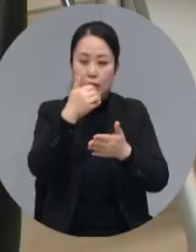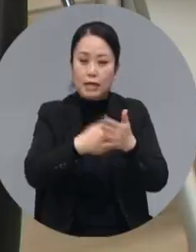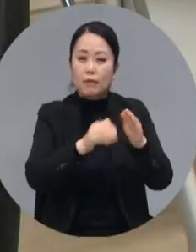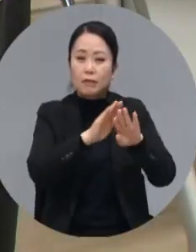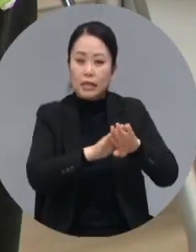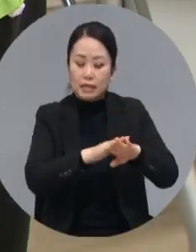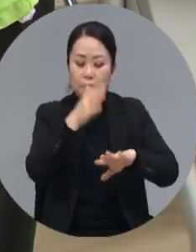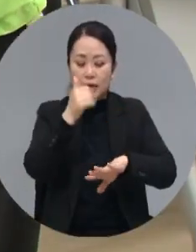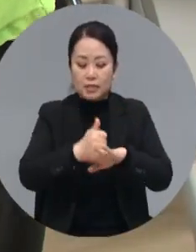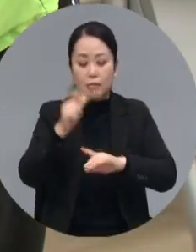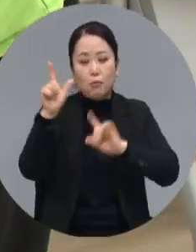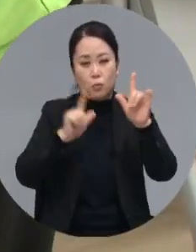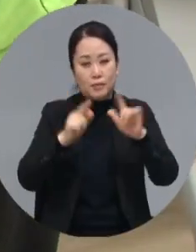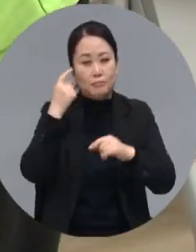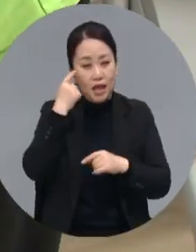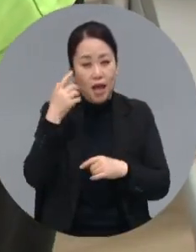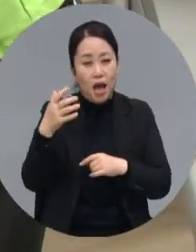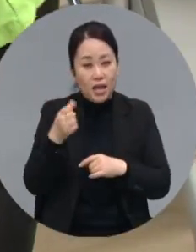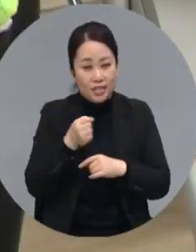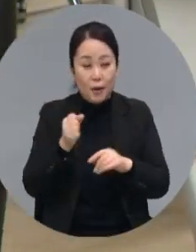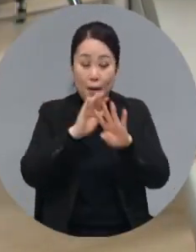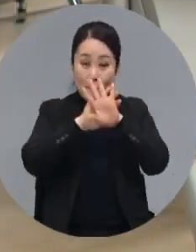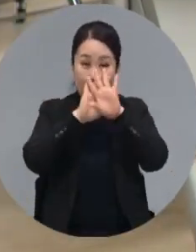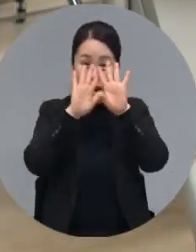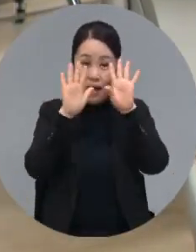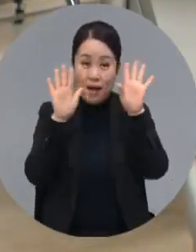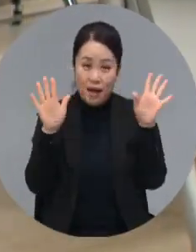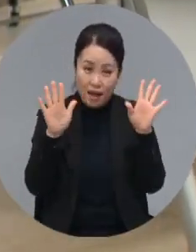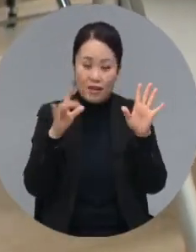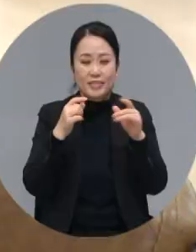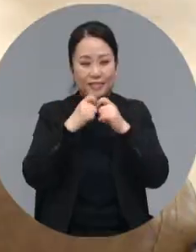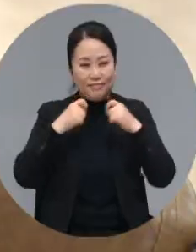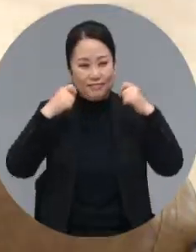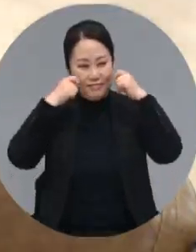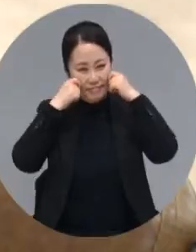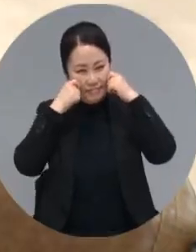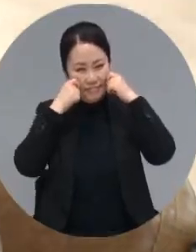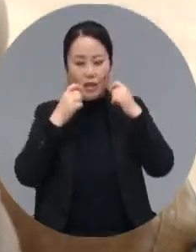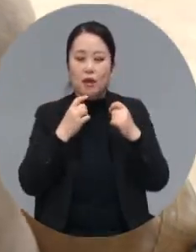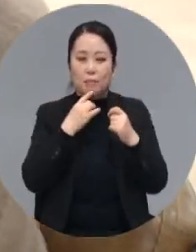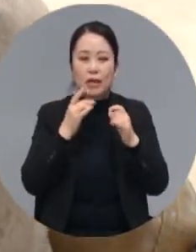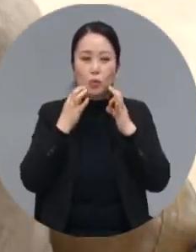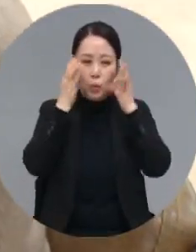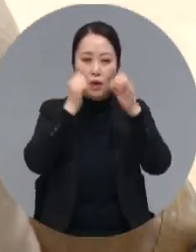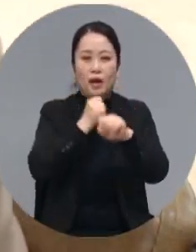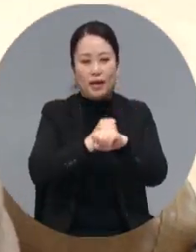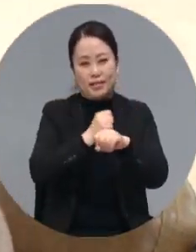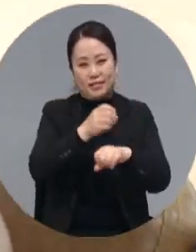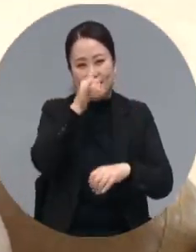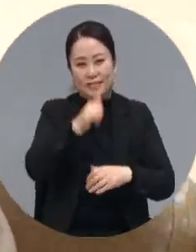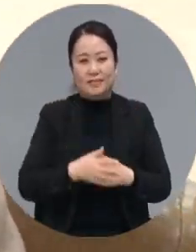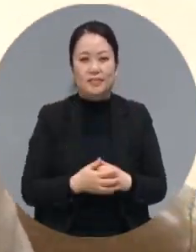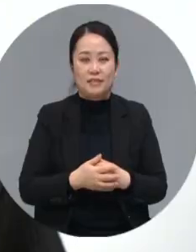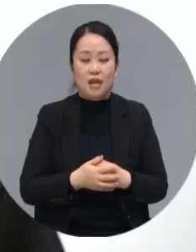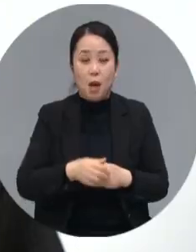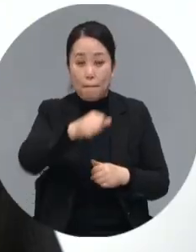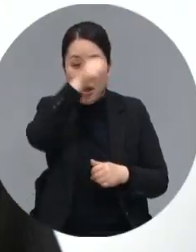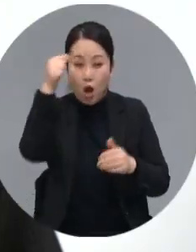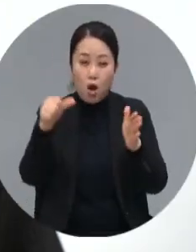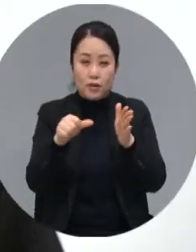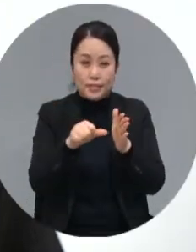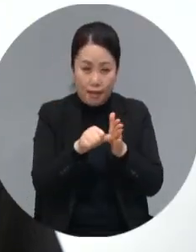마지막 모습이라는 생각에 밝고 환한 표정만 지으려 애쓰는 모습이 역력합니다.